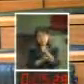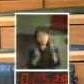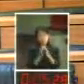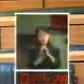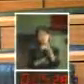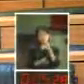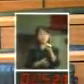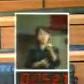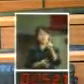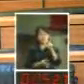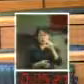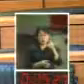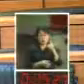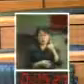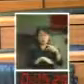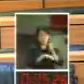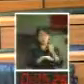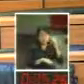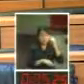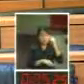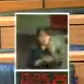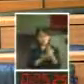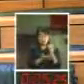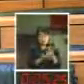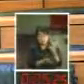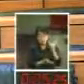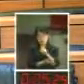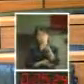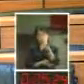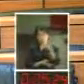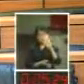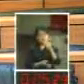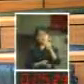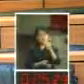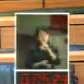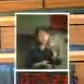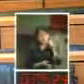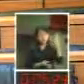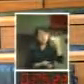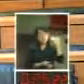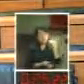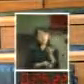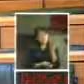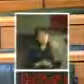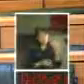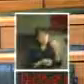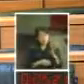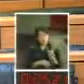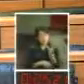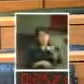162 ล้านบาทแต่ท่านประธานเชื่อไหมครับว่าเงิน162บาทที่สำนักงานปลัดกระทรวงมหาดไทยได้เคยของบประมาณจากกระทรวงมหาดไ